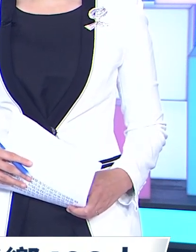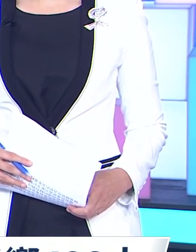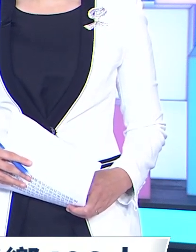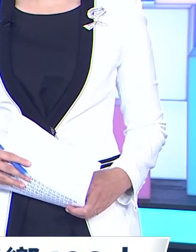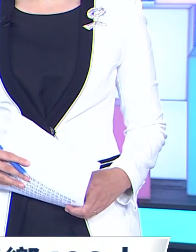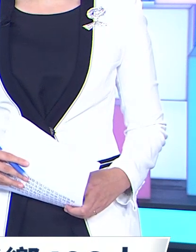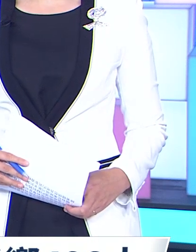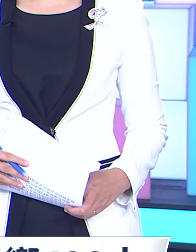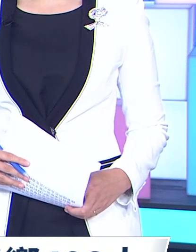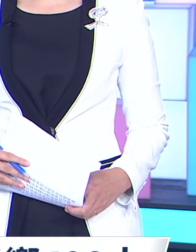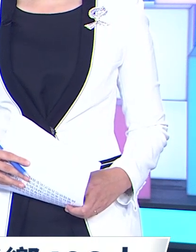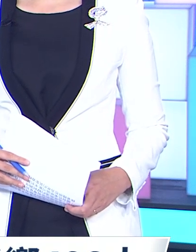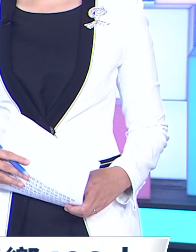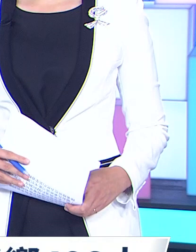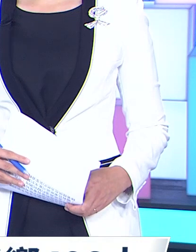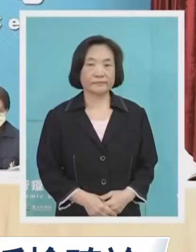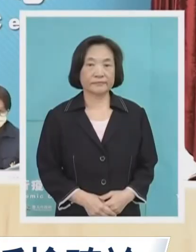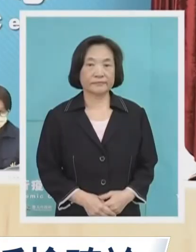课，到这个星期天。